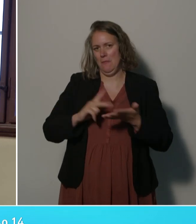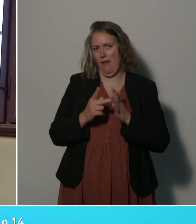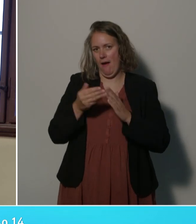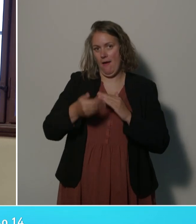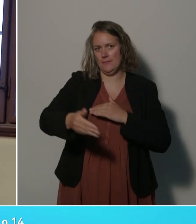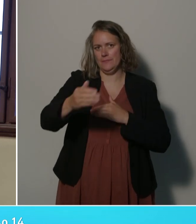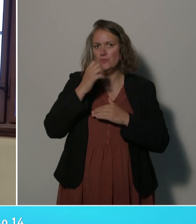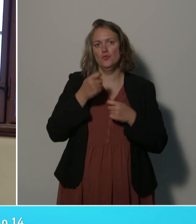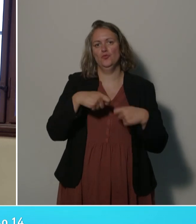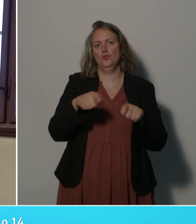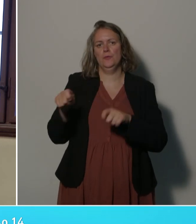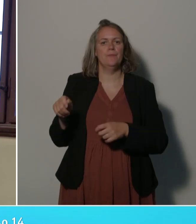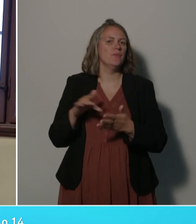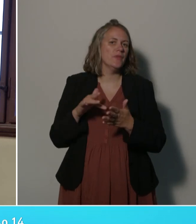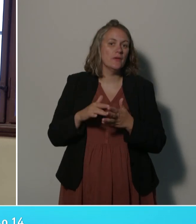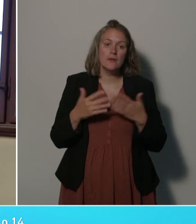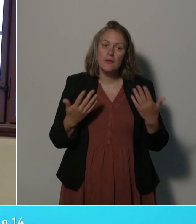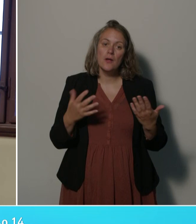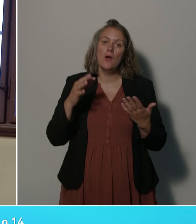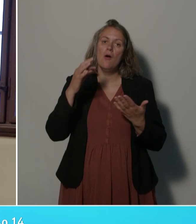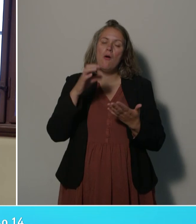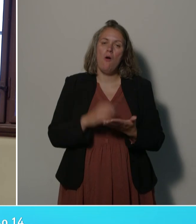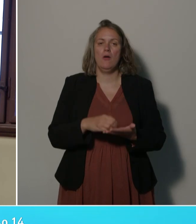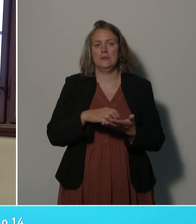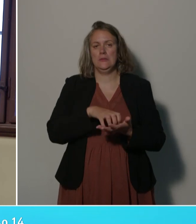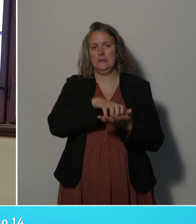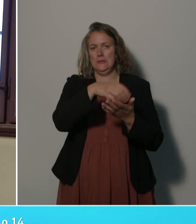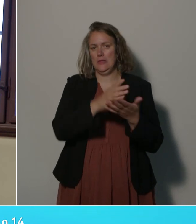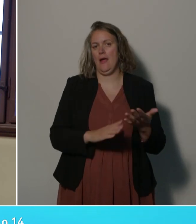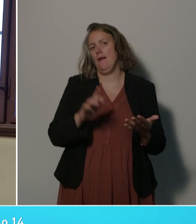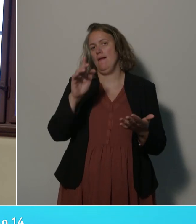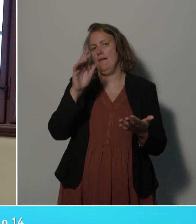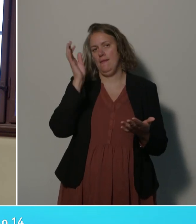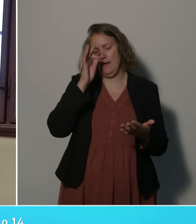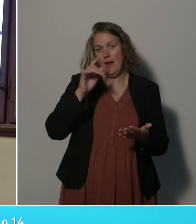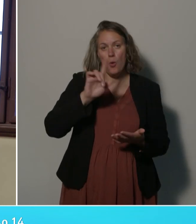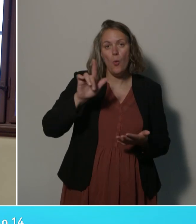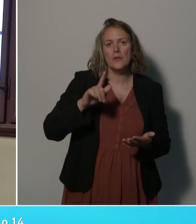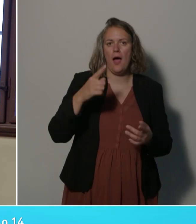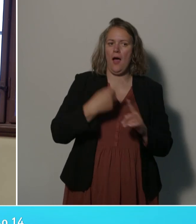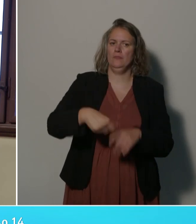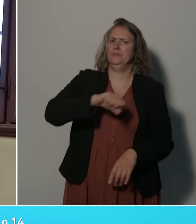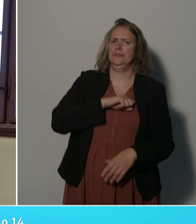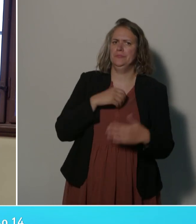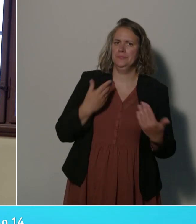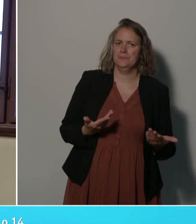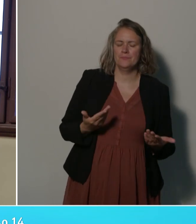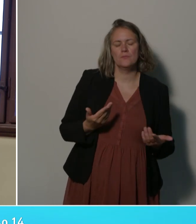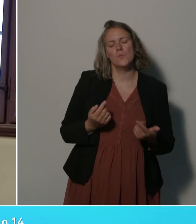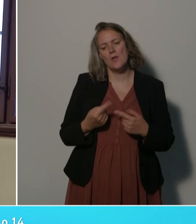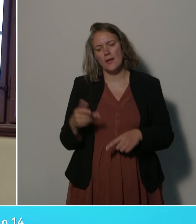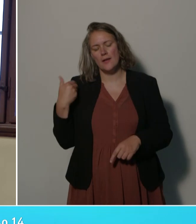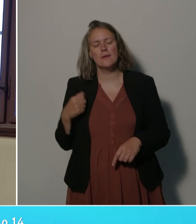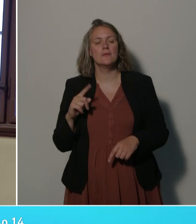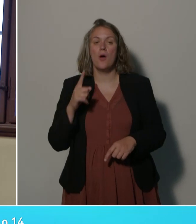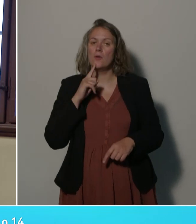zum einen gut ist für den Ortsteil Jena Lobeda und zum anderen auch ein Vorhaben ist, was